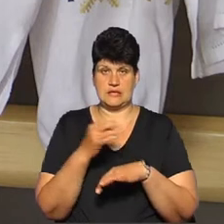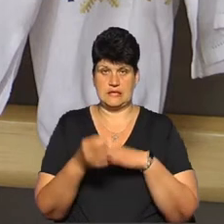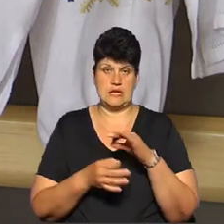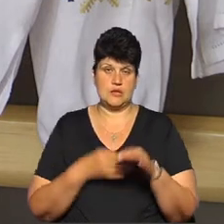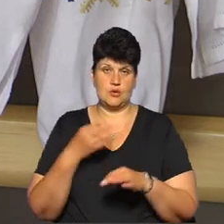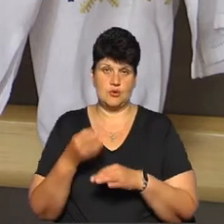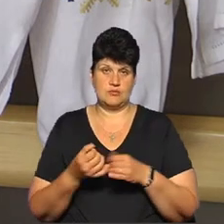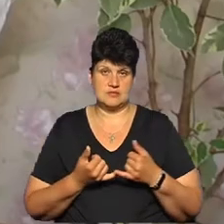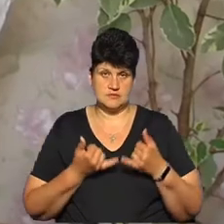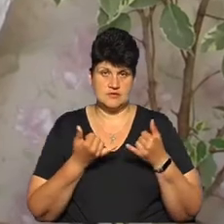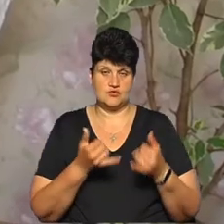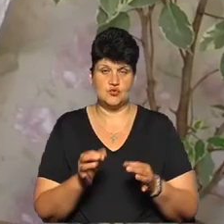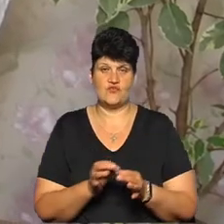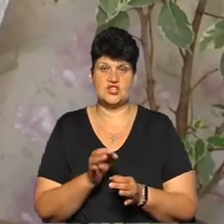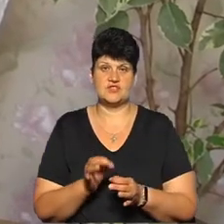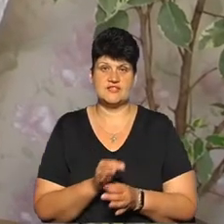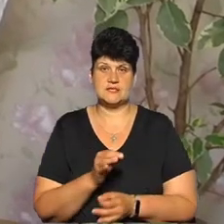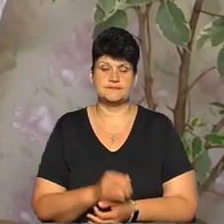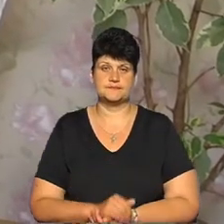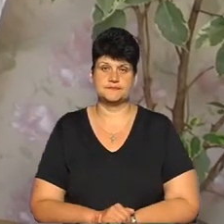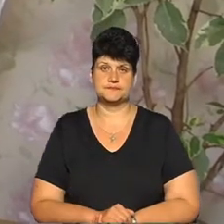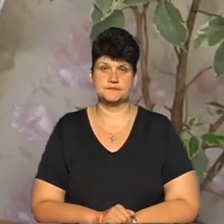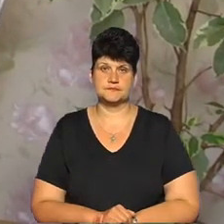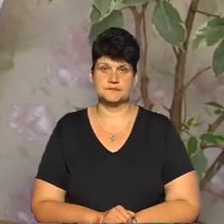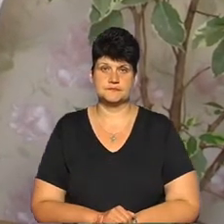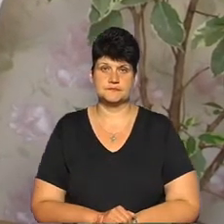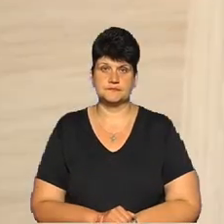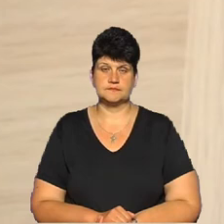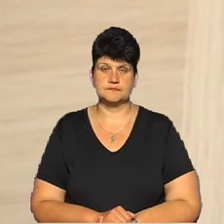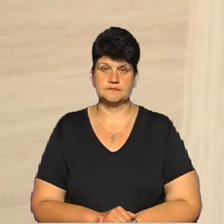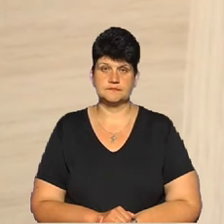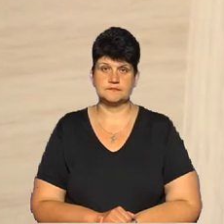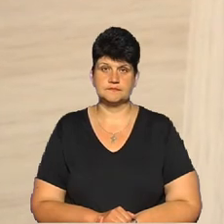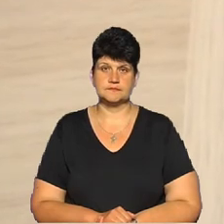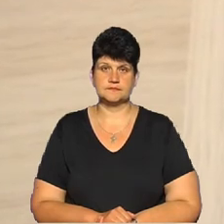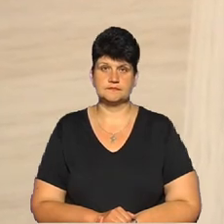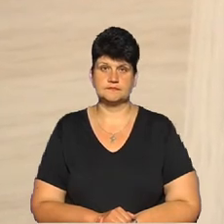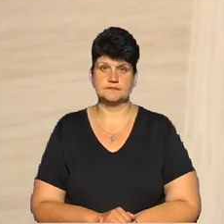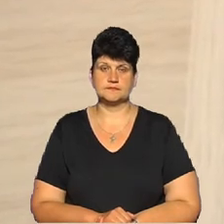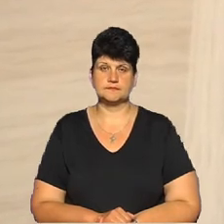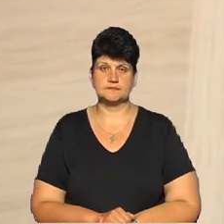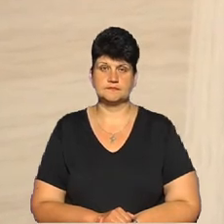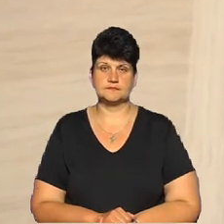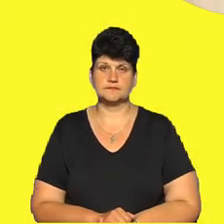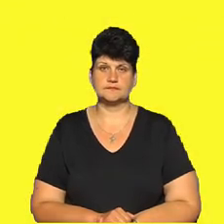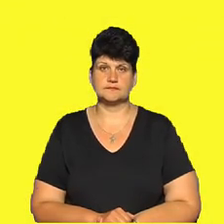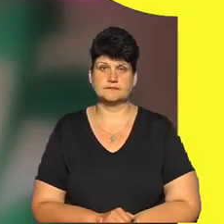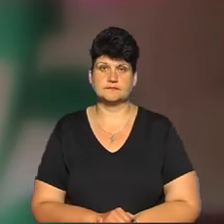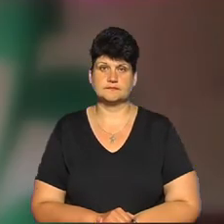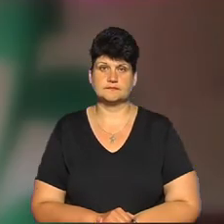Це присвячено вишивці. Діана Ярошенко, Василь Панчук. Новини на Суспільному. Тернопільщина.